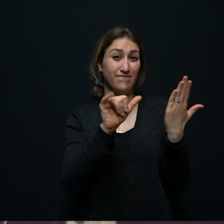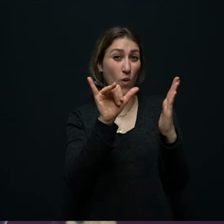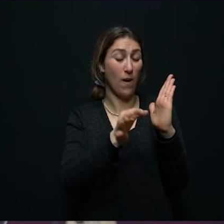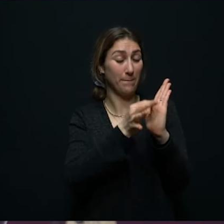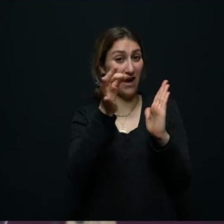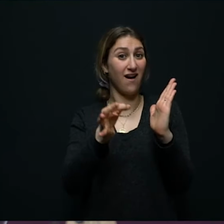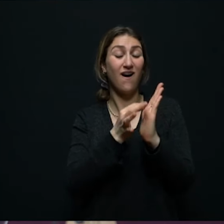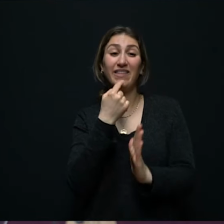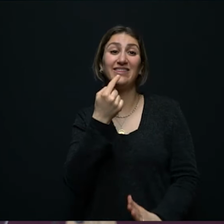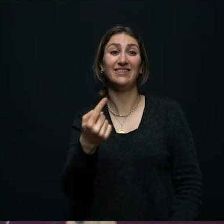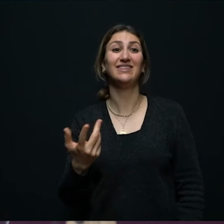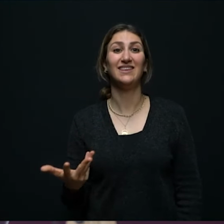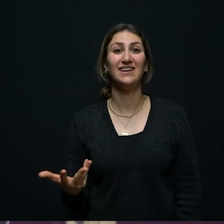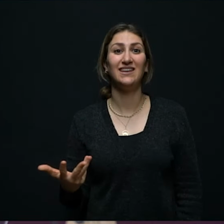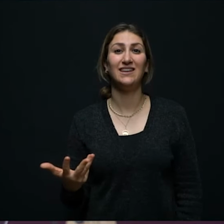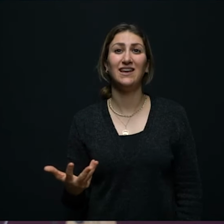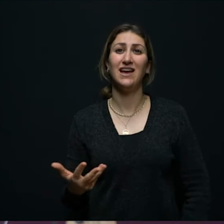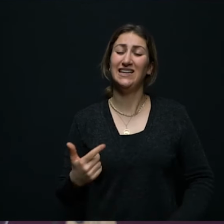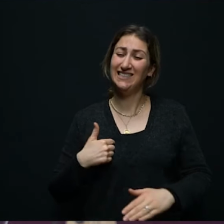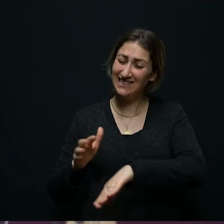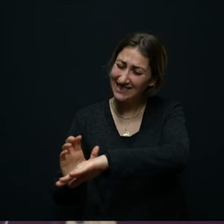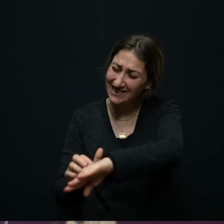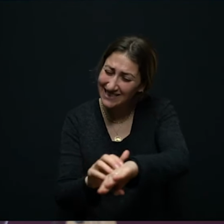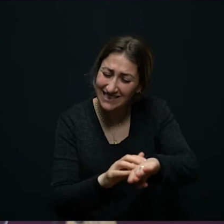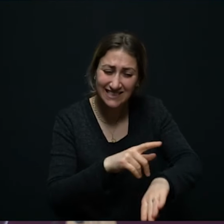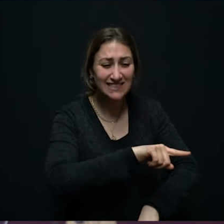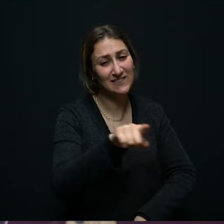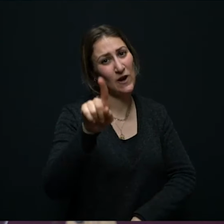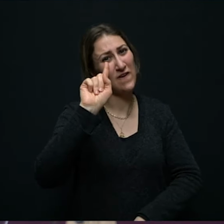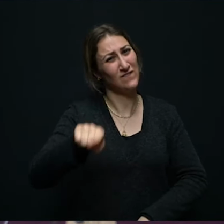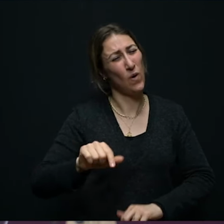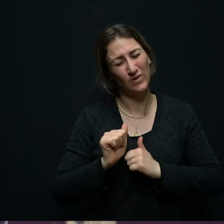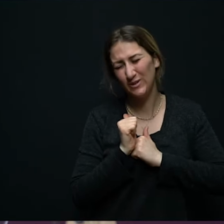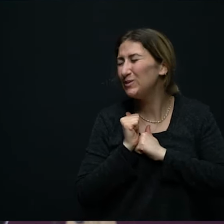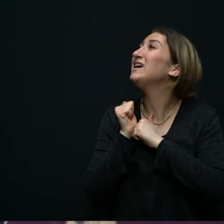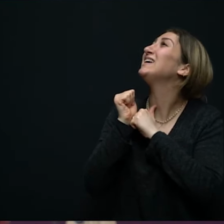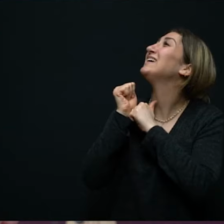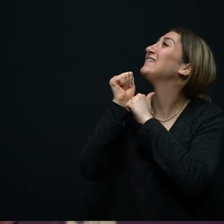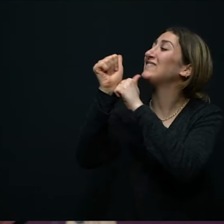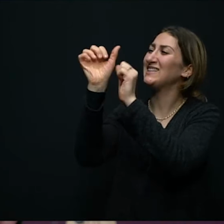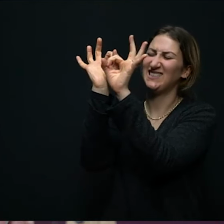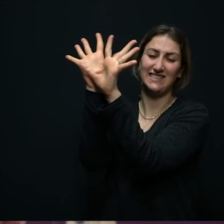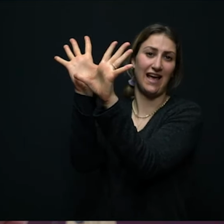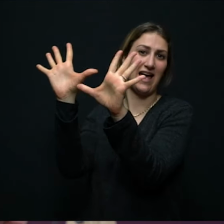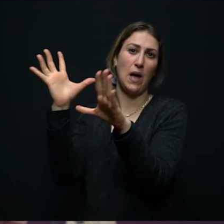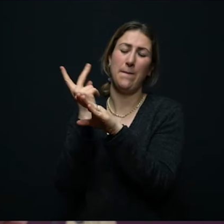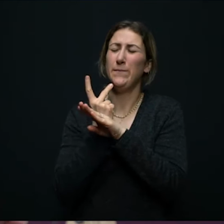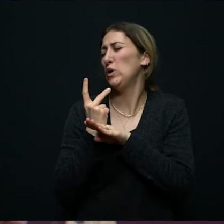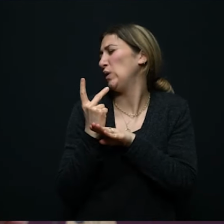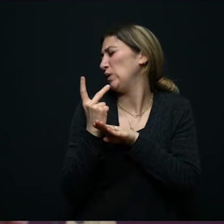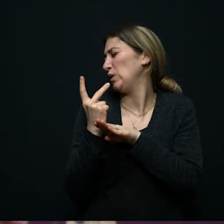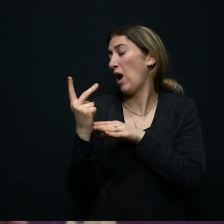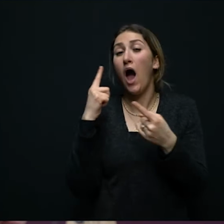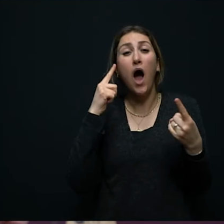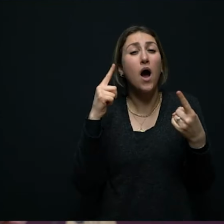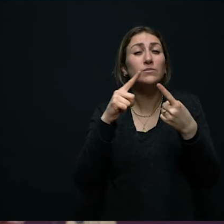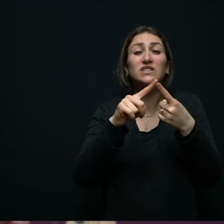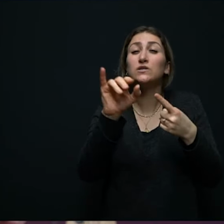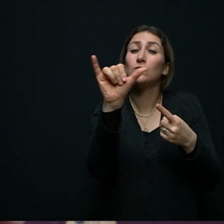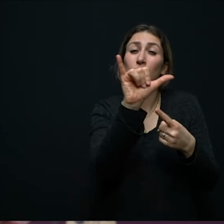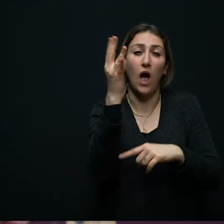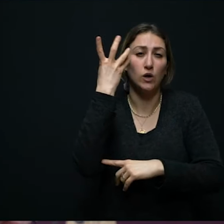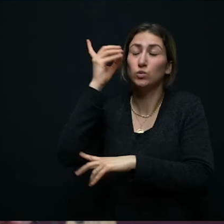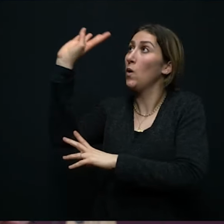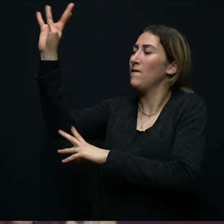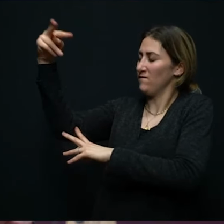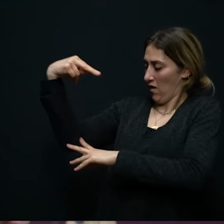cherche la sainteté cherchent à vivre dont la sainteté dans cette pureté cherche à plaire à dieu cherche